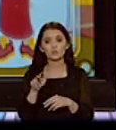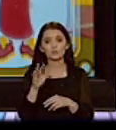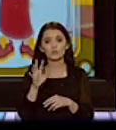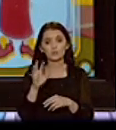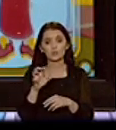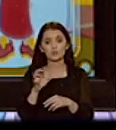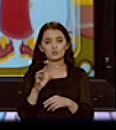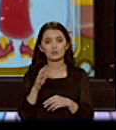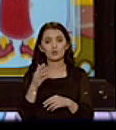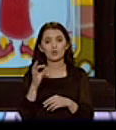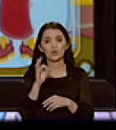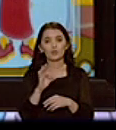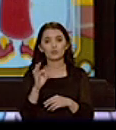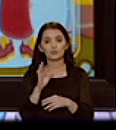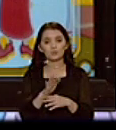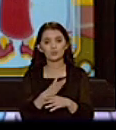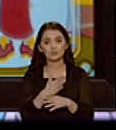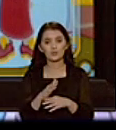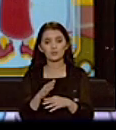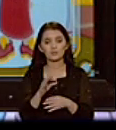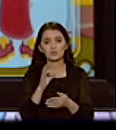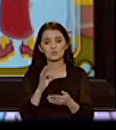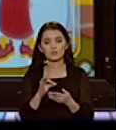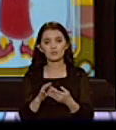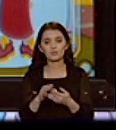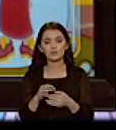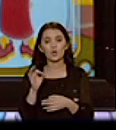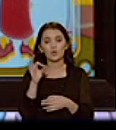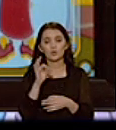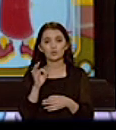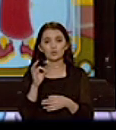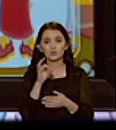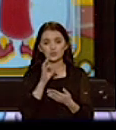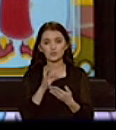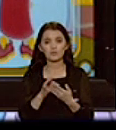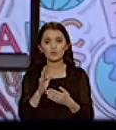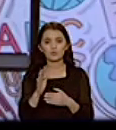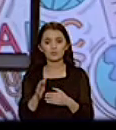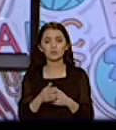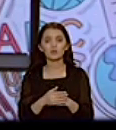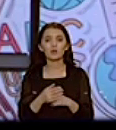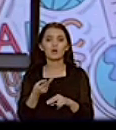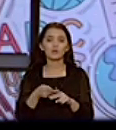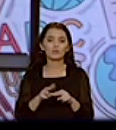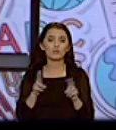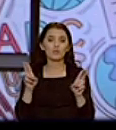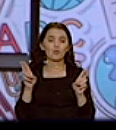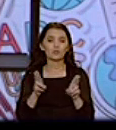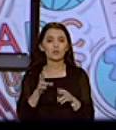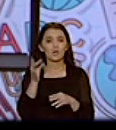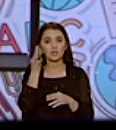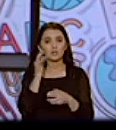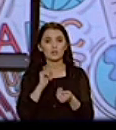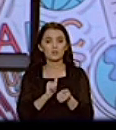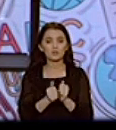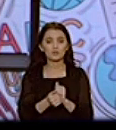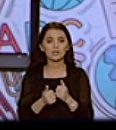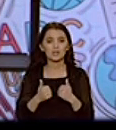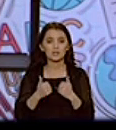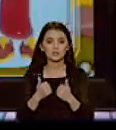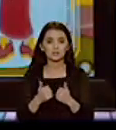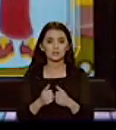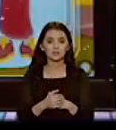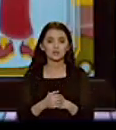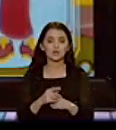35500 ni 0 ga bo'lganimizda bo'linmamiz 0 ga teng bo'lyapti. Ushbu qoidalarni eslab qolishga harakat